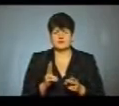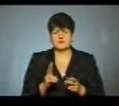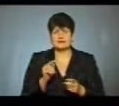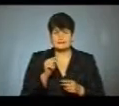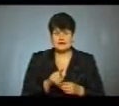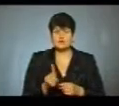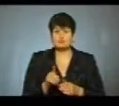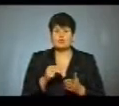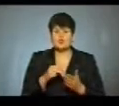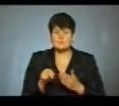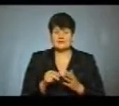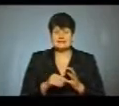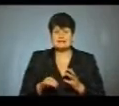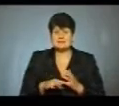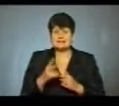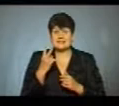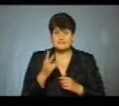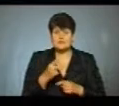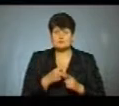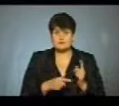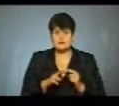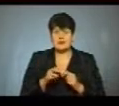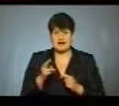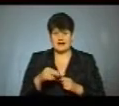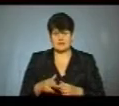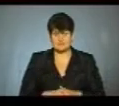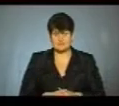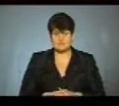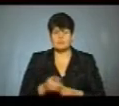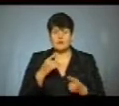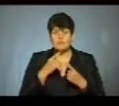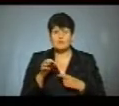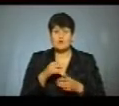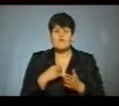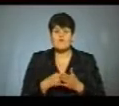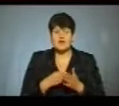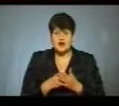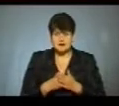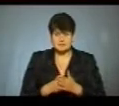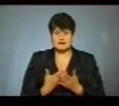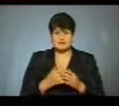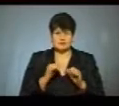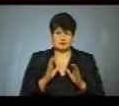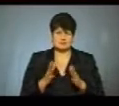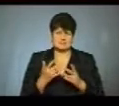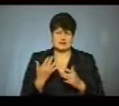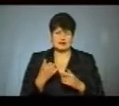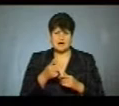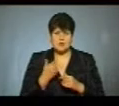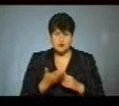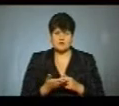щоб купити землі на 2,5 мільярда. Але ми говоримо про вартість умовну, яка може бути за кілька років. На сьогодні, ну,